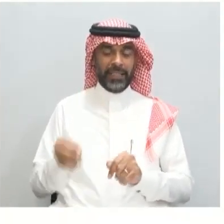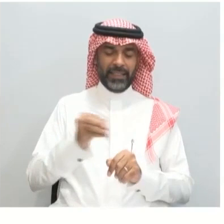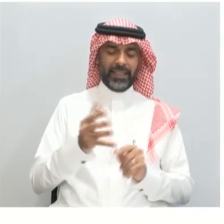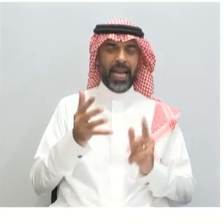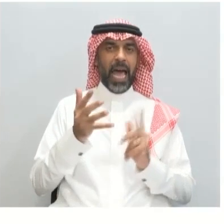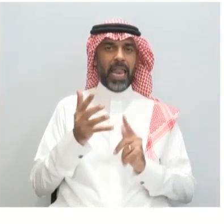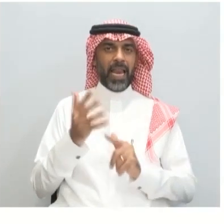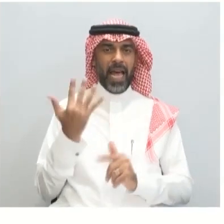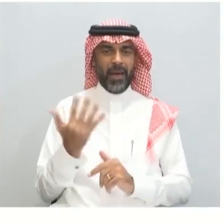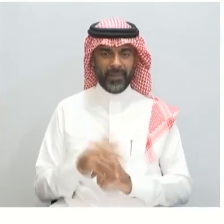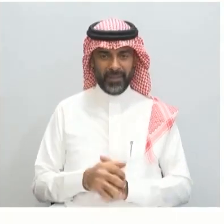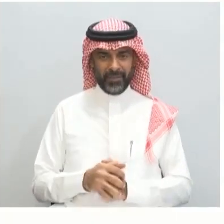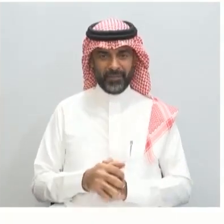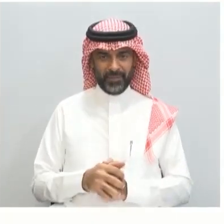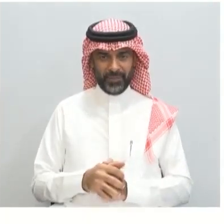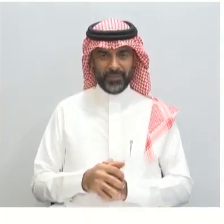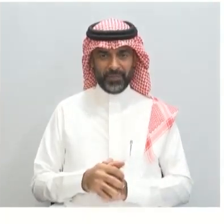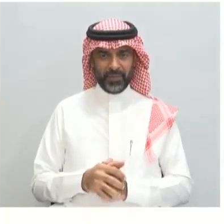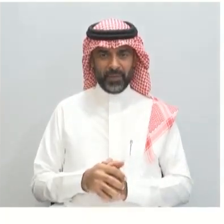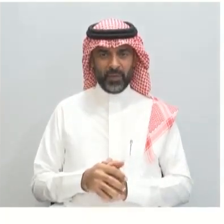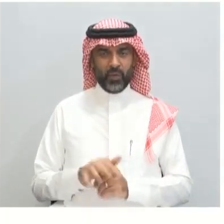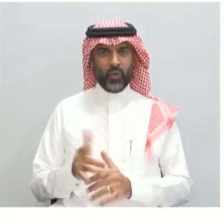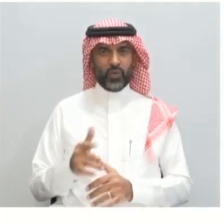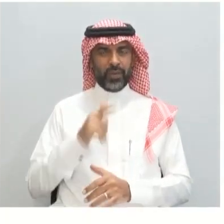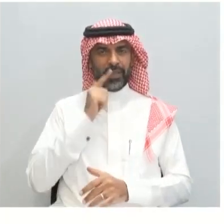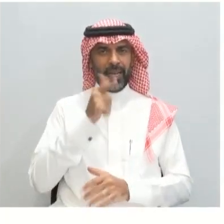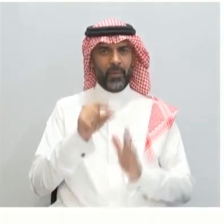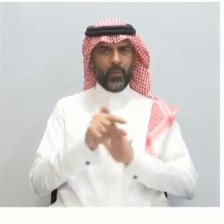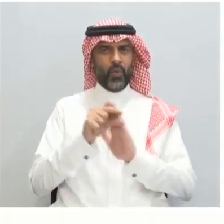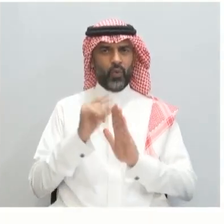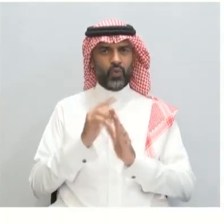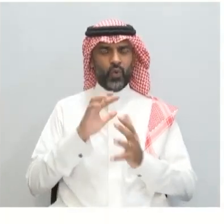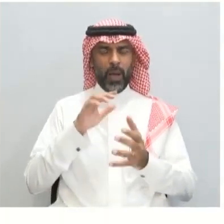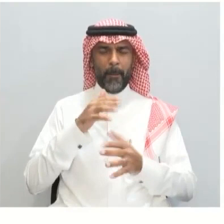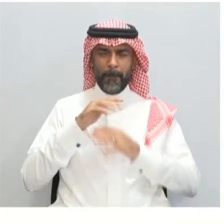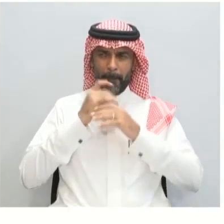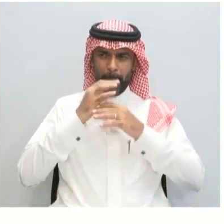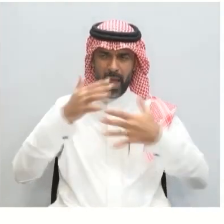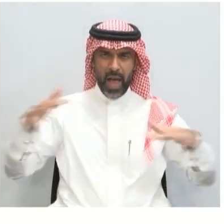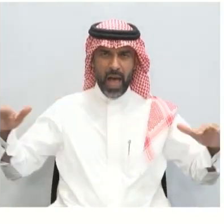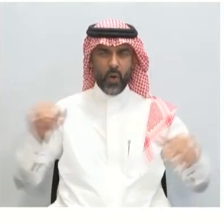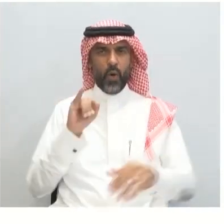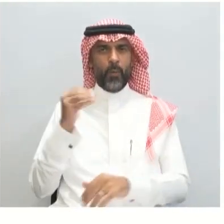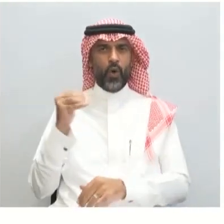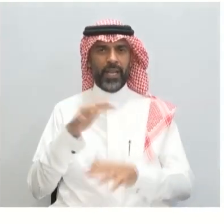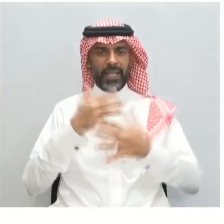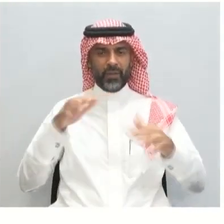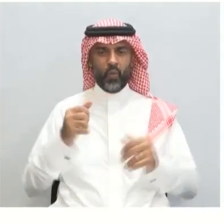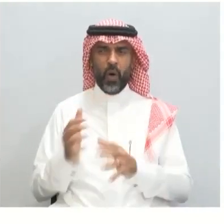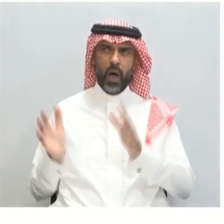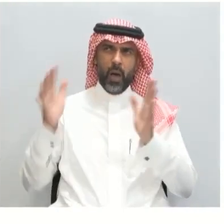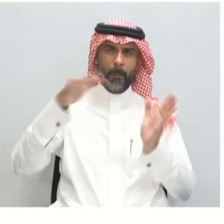نبتدئ بالوحده الخامسه حيث نتحدث باذن الله عن البحار المحيطات والامواج